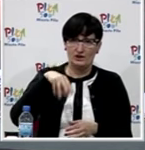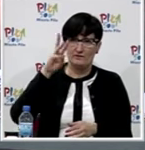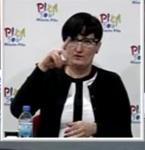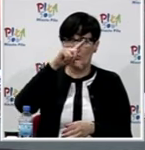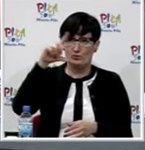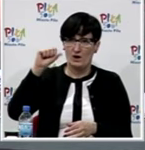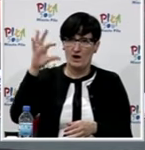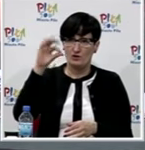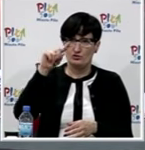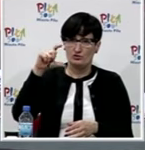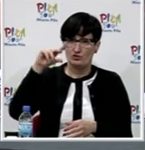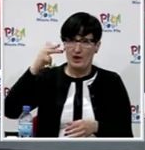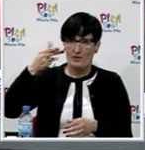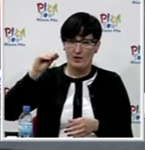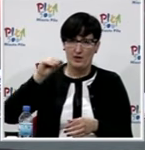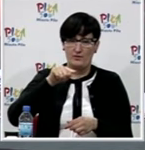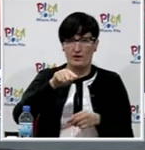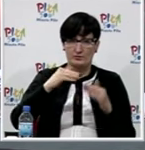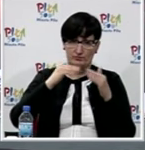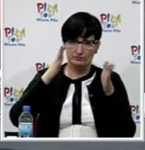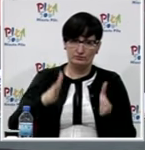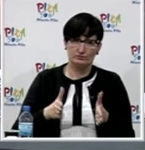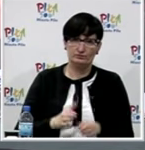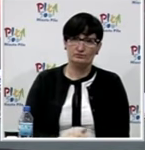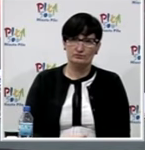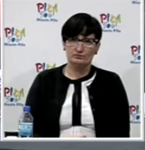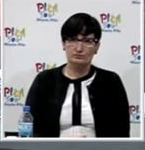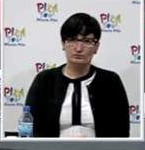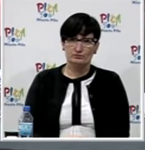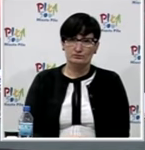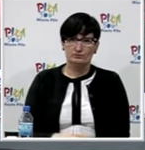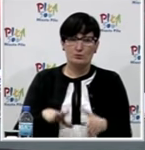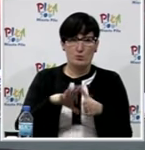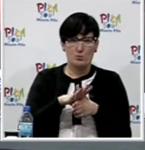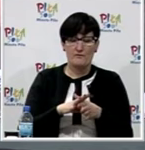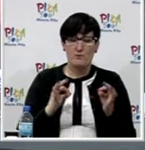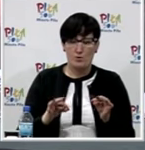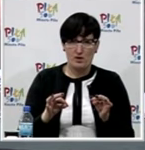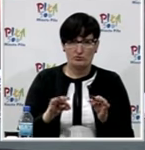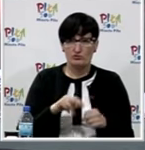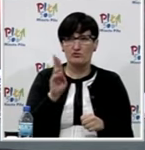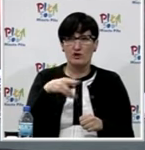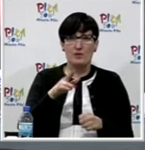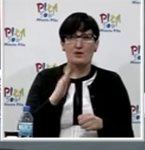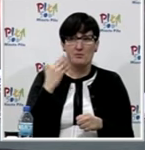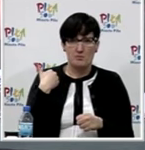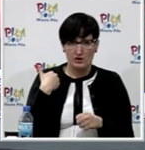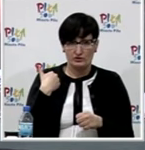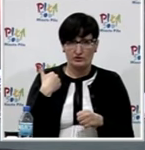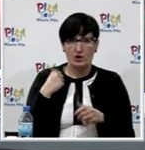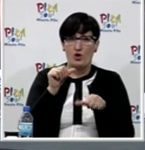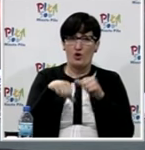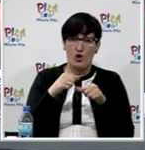Dokonanie tej czynności przed inwestycją, w momencie, kiedy nie wiemy jeszcze, w którym roku to nastąpi,